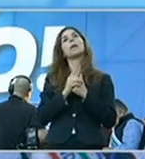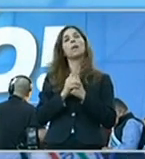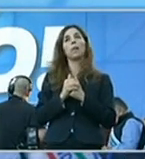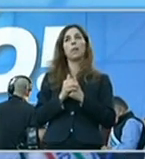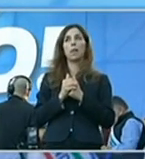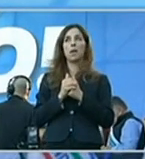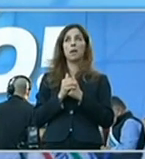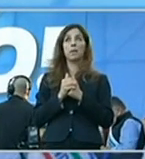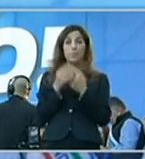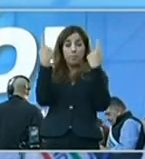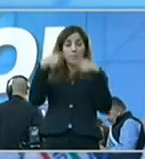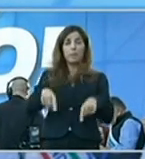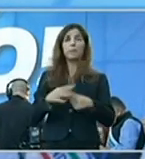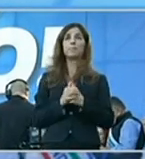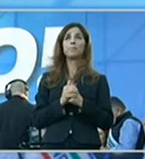Questo è.